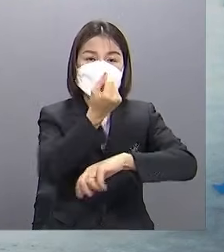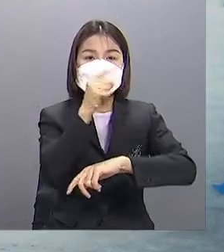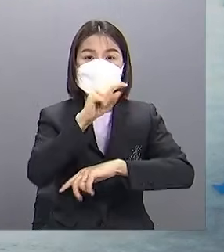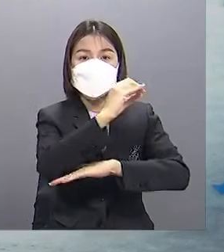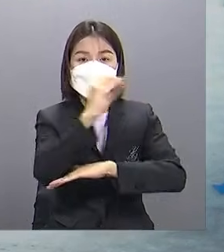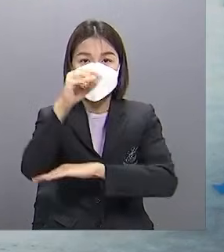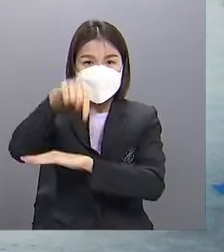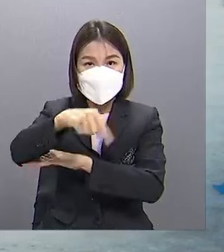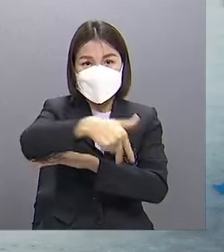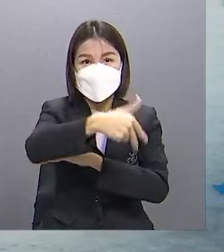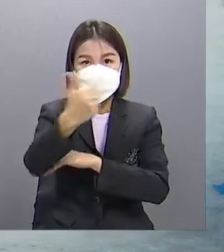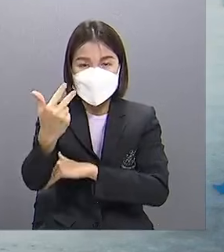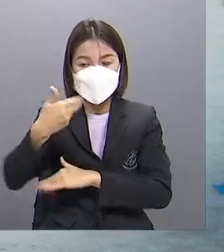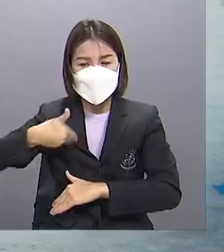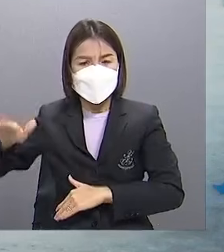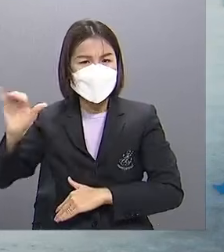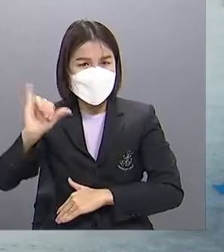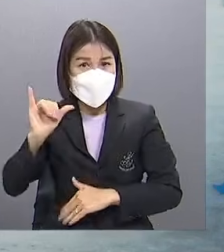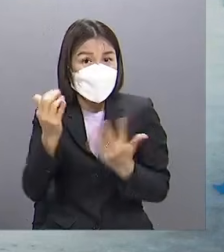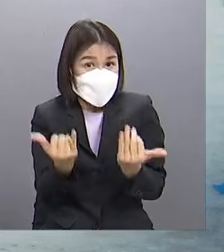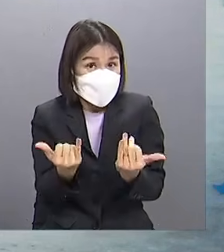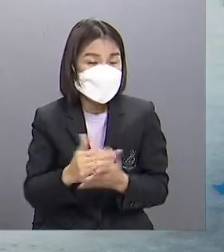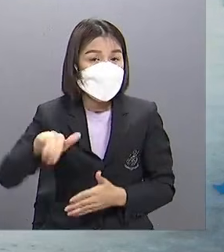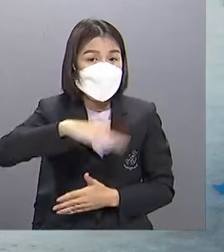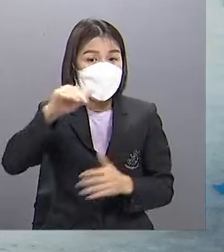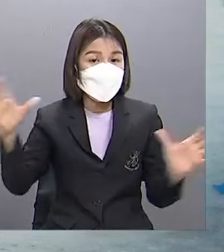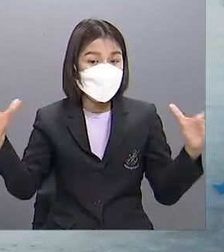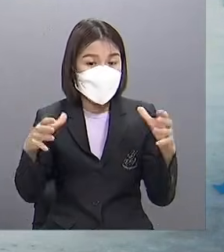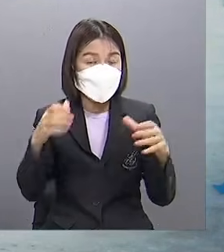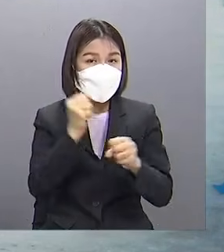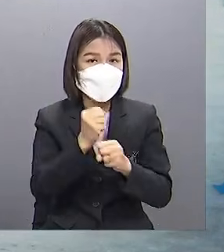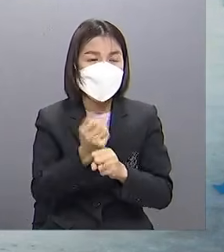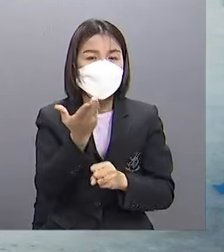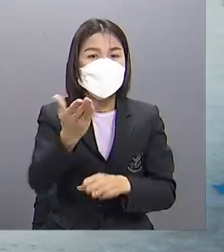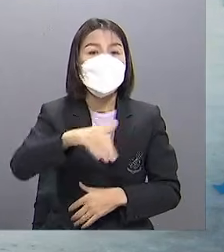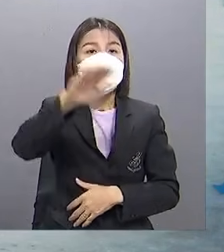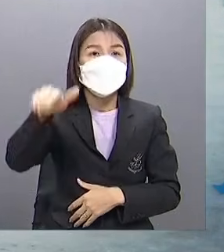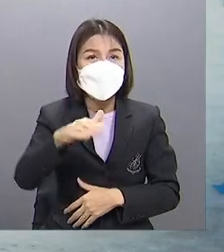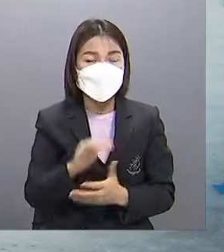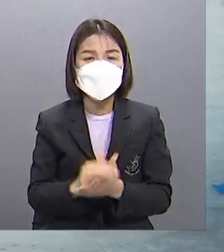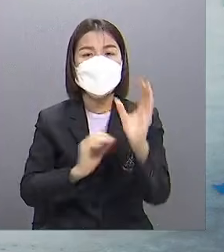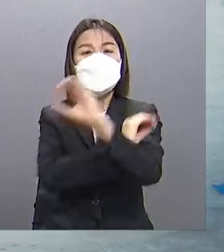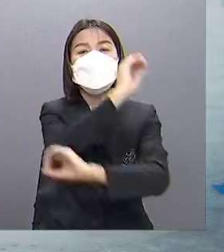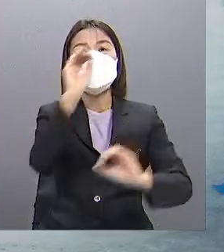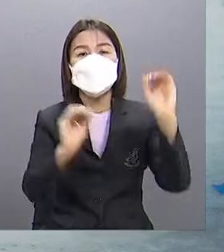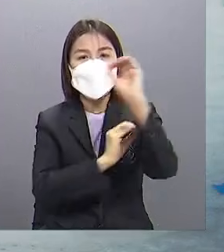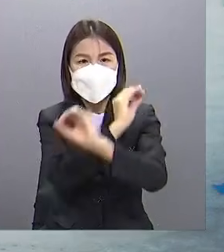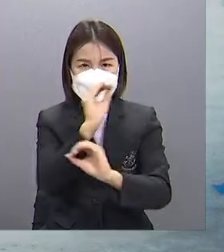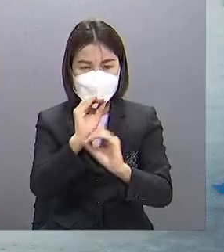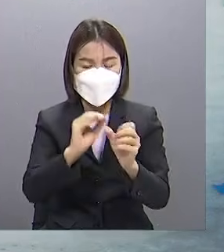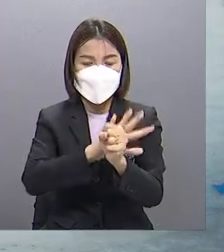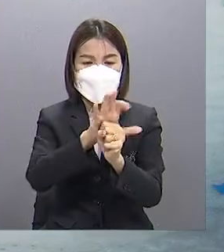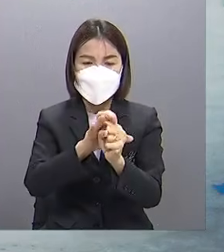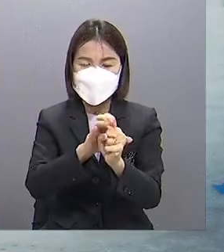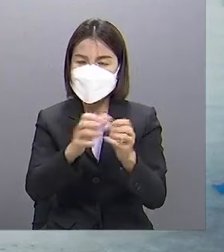ก่อนจากกันวันนี้ค่ะเป้และทีมงานรู้สู้ภัยก็ขอให้คุณผู้ชมทุกๆท่านปลอดภัยห่างไกลโควิดและเราจะผ่